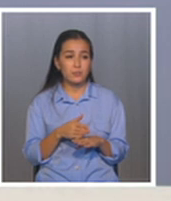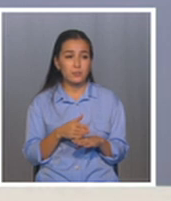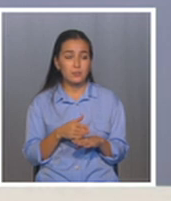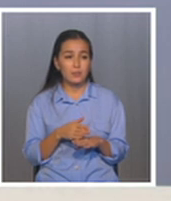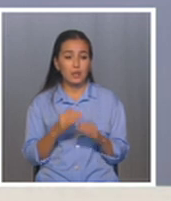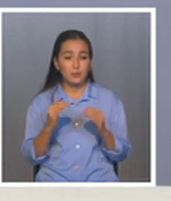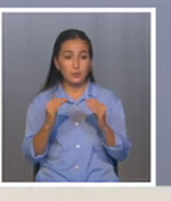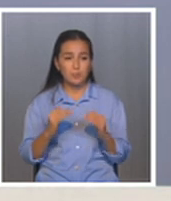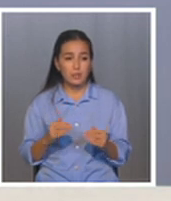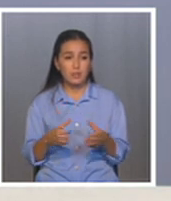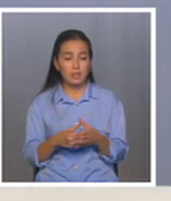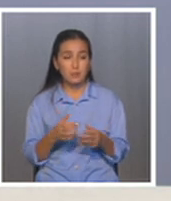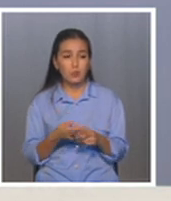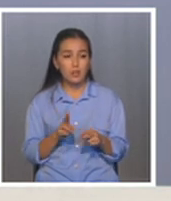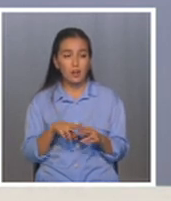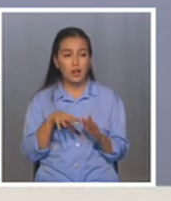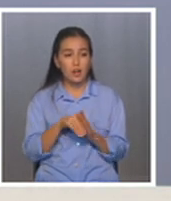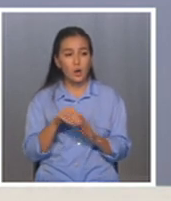төменгі тап олардың қатарында